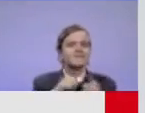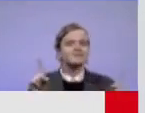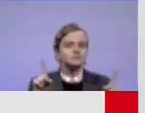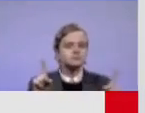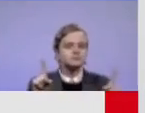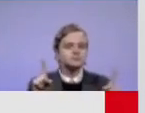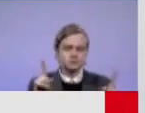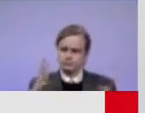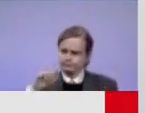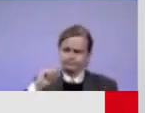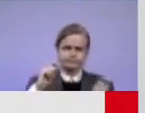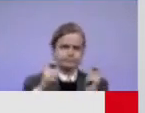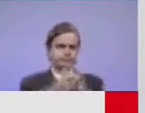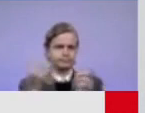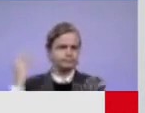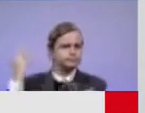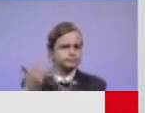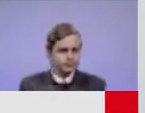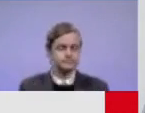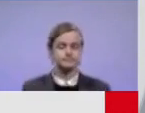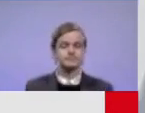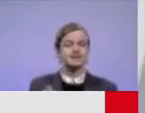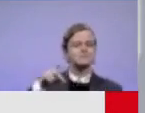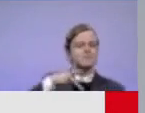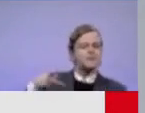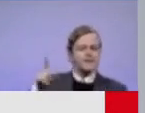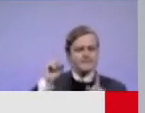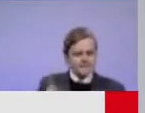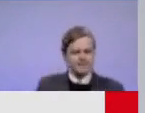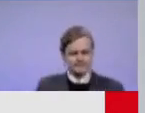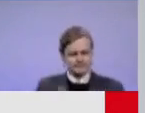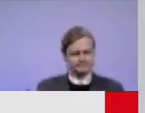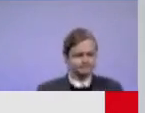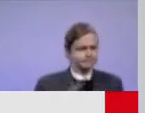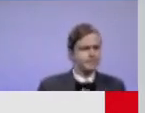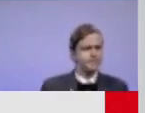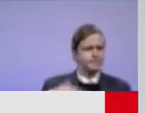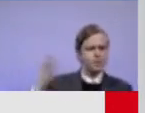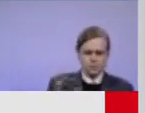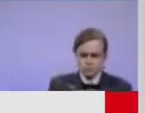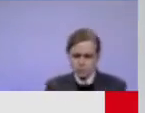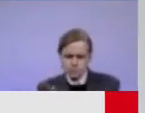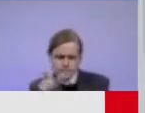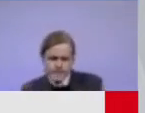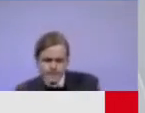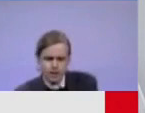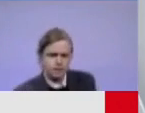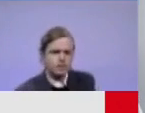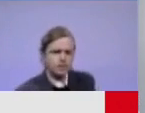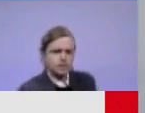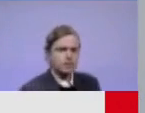să devină mai atrăgător pentru cetățeni. Electoratul nostru pune accent pe